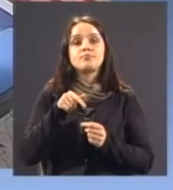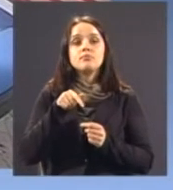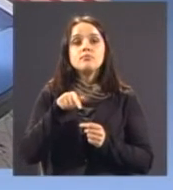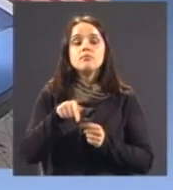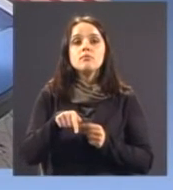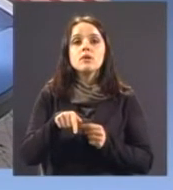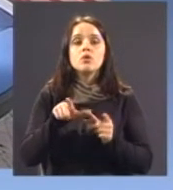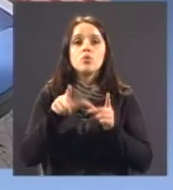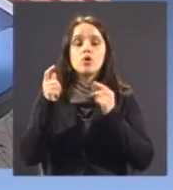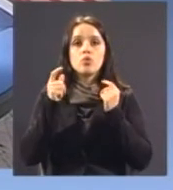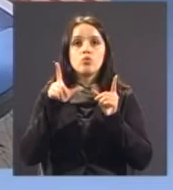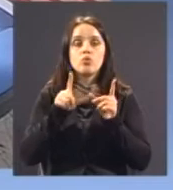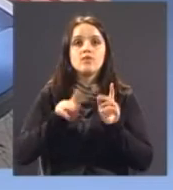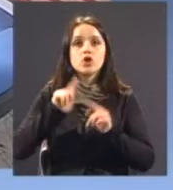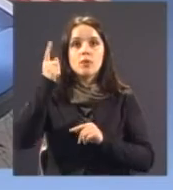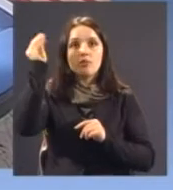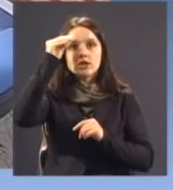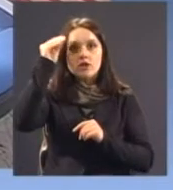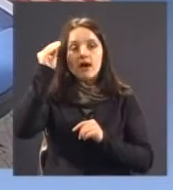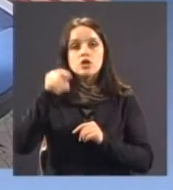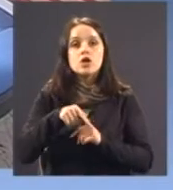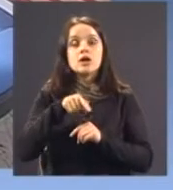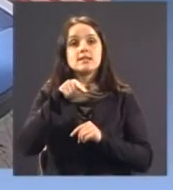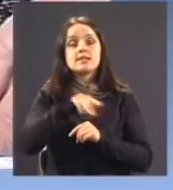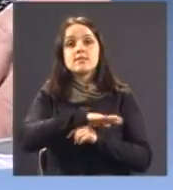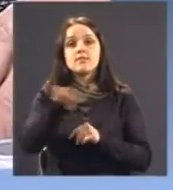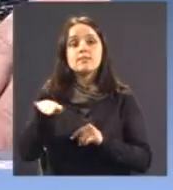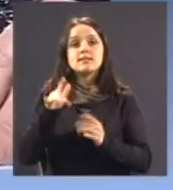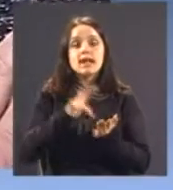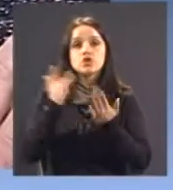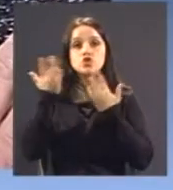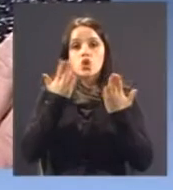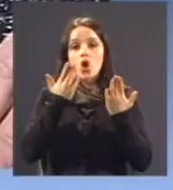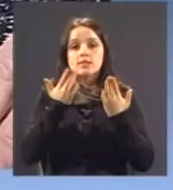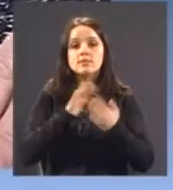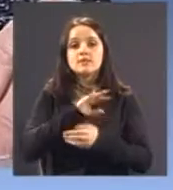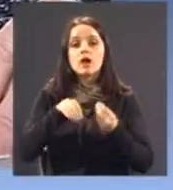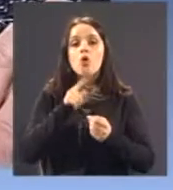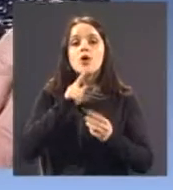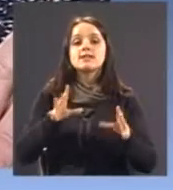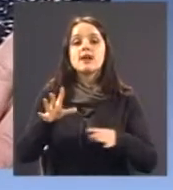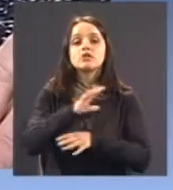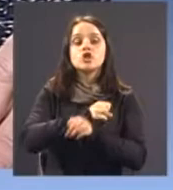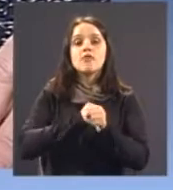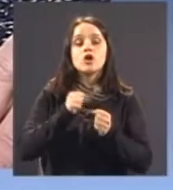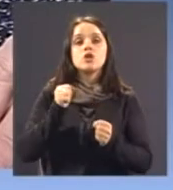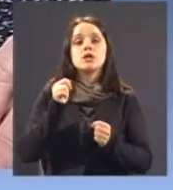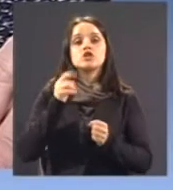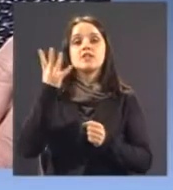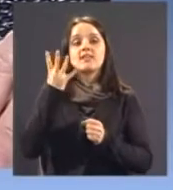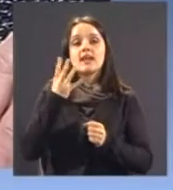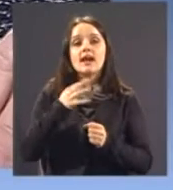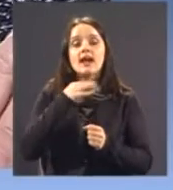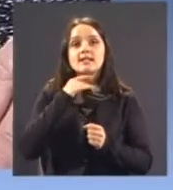svim roditeljima u Bosni i Hercegovini, svim srednjoškolcima koji završavaju četvrte razrede srednje škole,